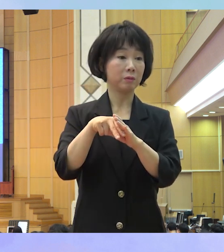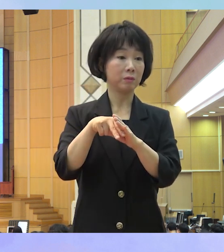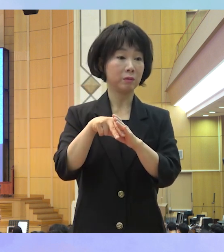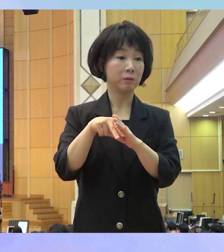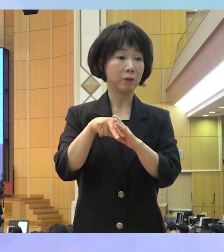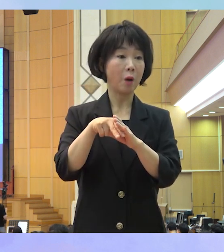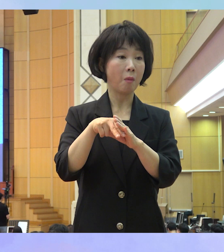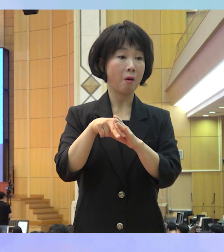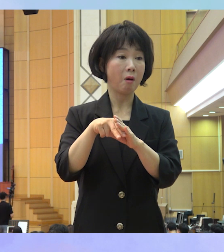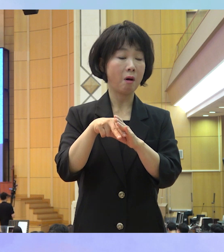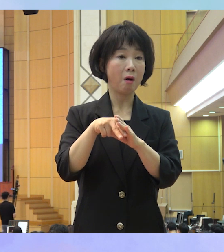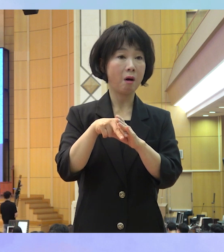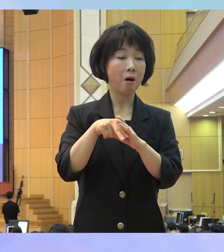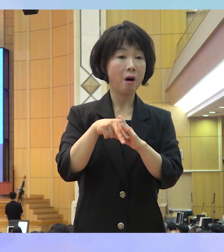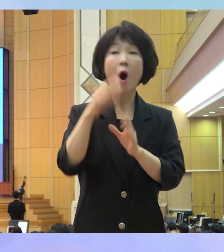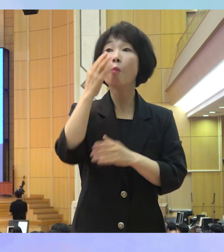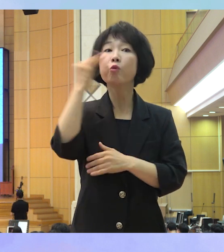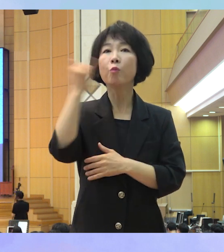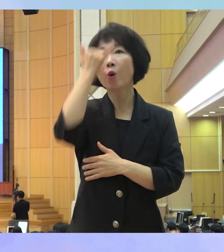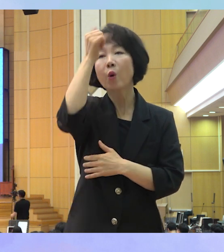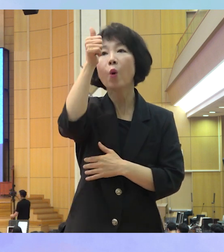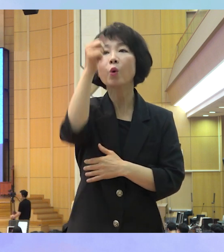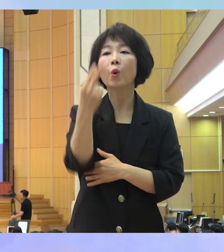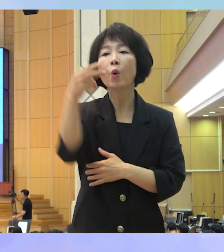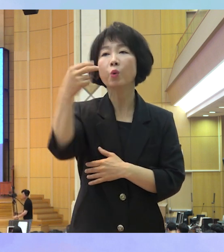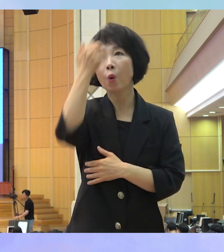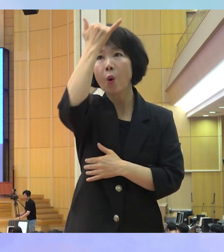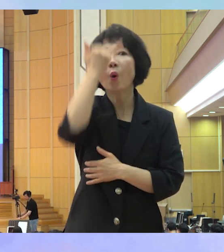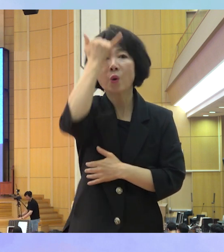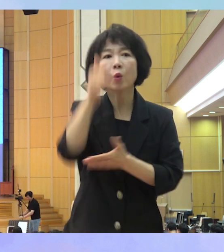굉장히 효를 중시하는 종교입니다.